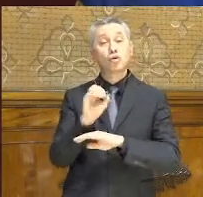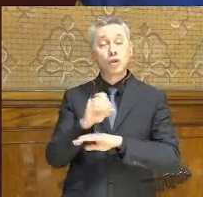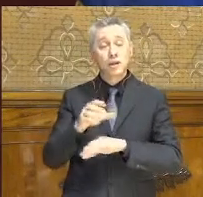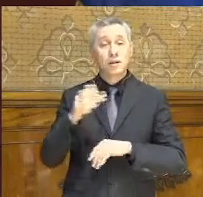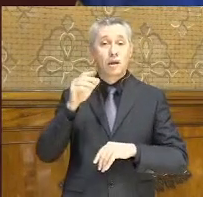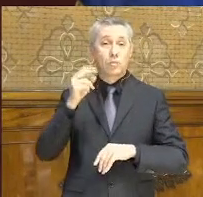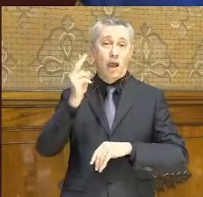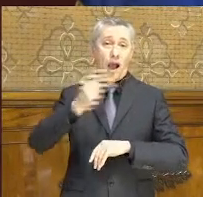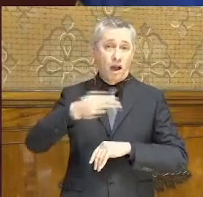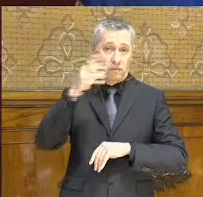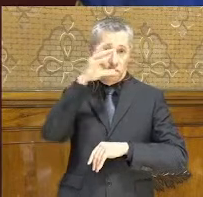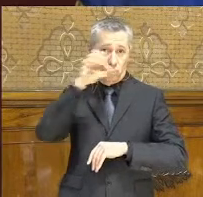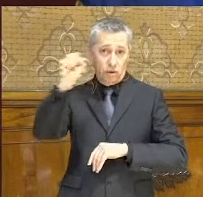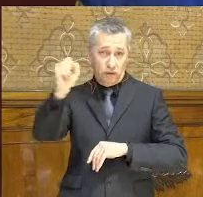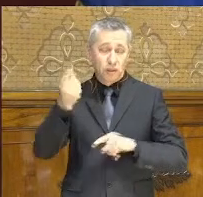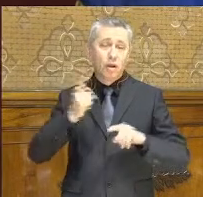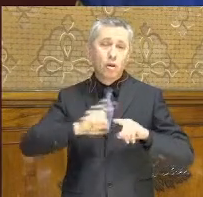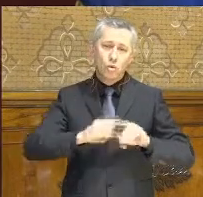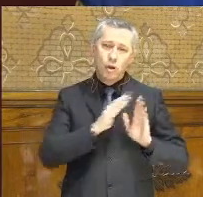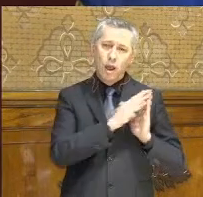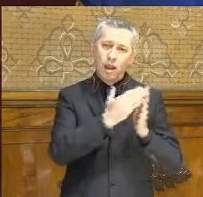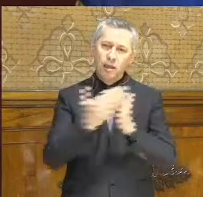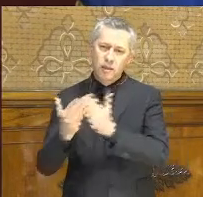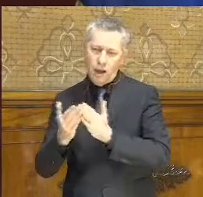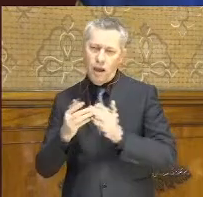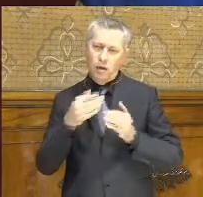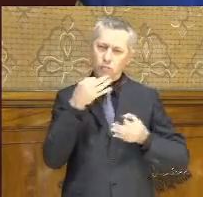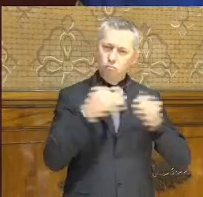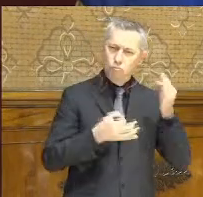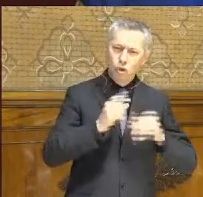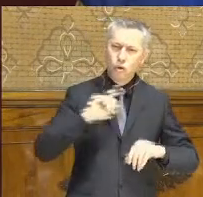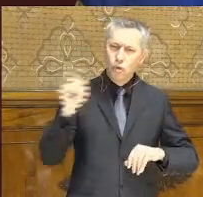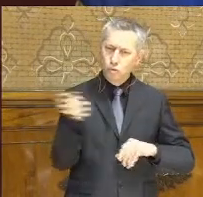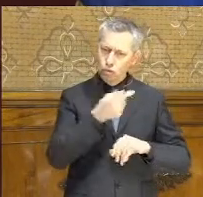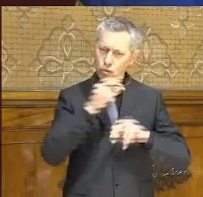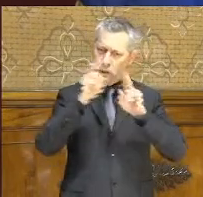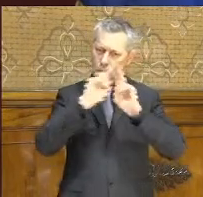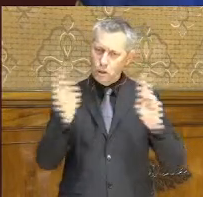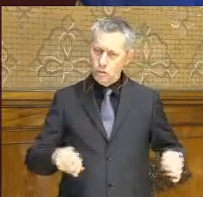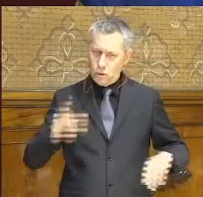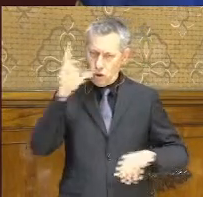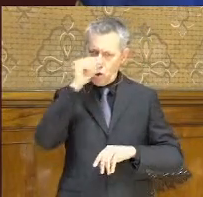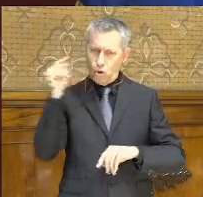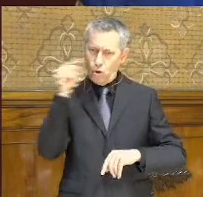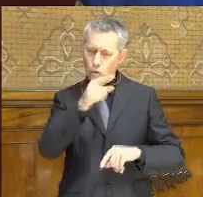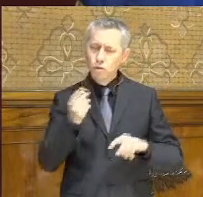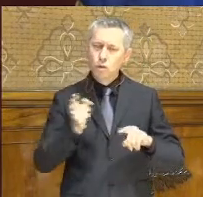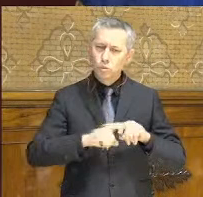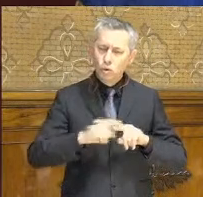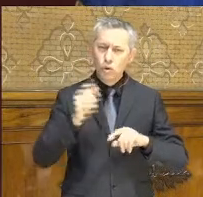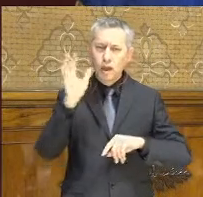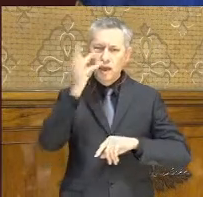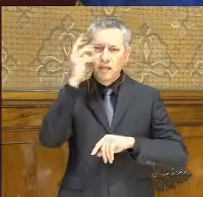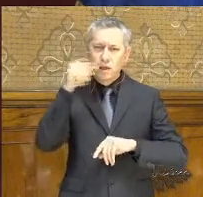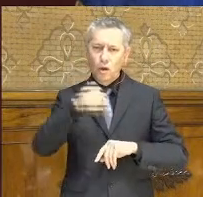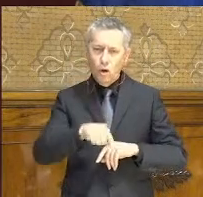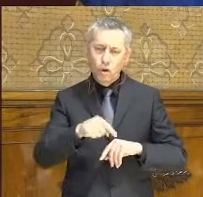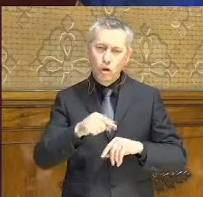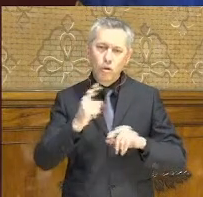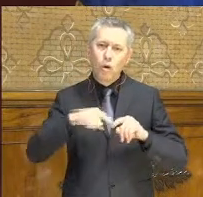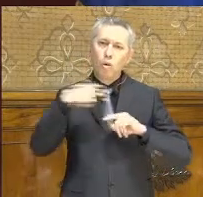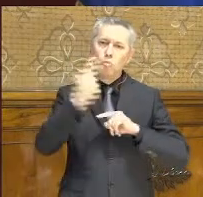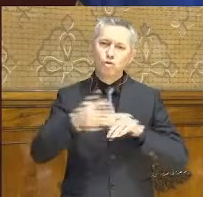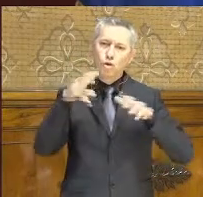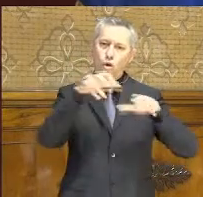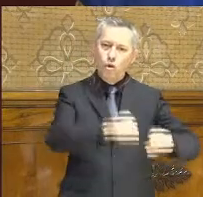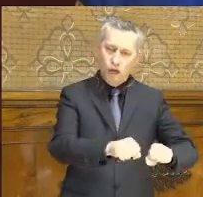Harvard, critico letterario internazionalmente riconosciuto e influente teorico della teoria postcoloniale.